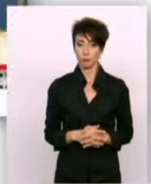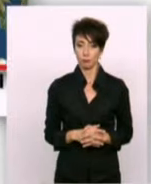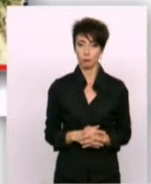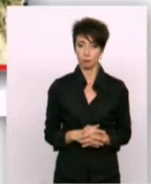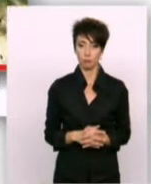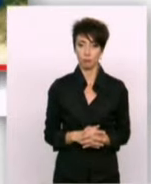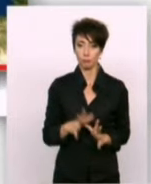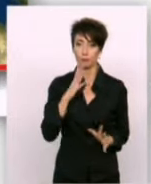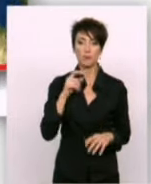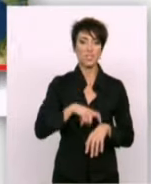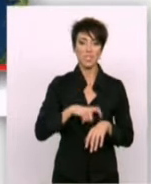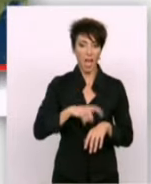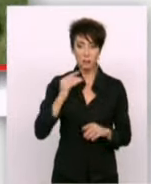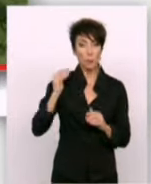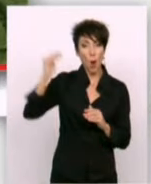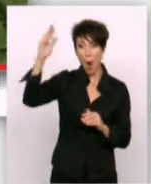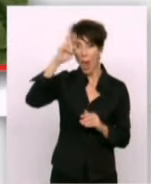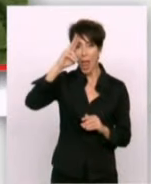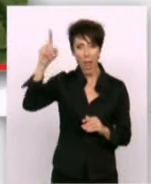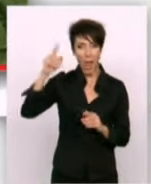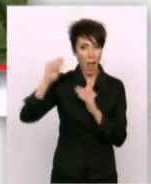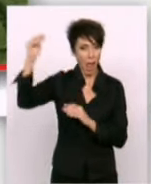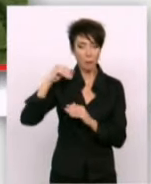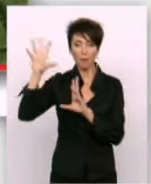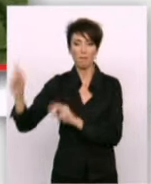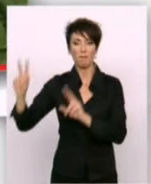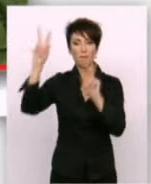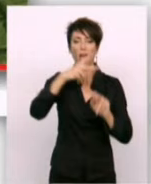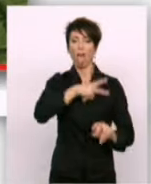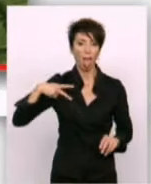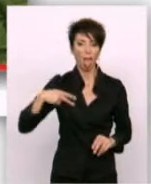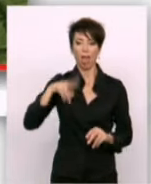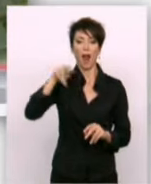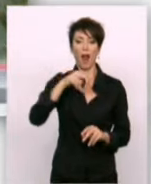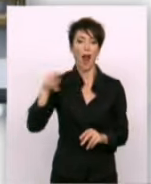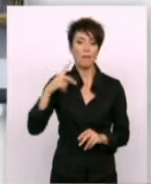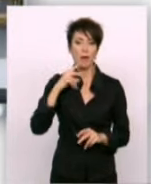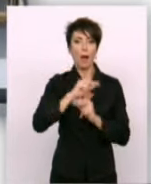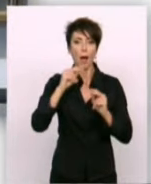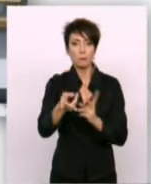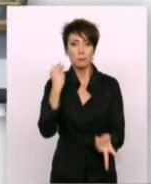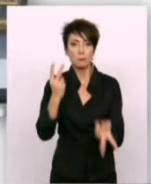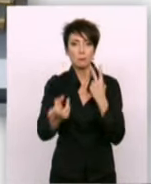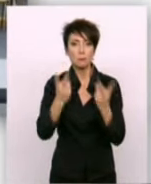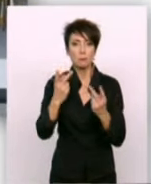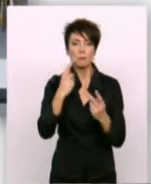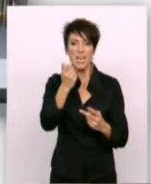παρά τις διεθνείς αντιδράσεις, η Βαυαρία ακολουθεί το δρόμο της Δανίας και της Ελβετίας, κατάσχοντας από τους πρόσφυγες